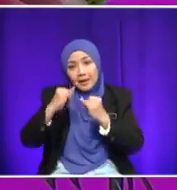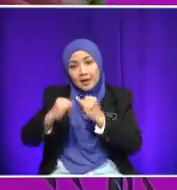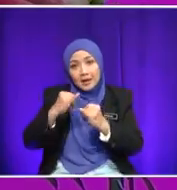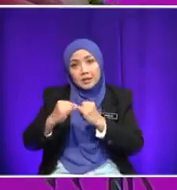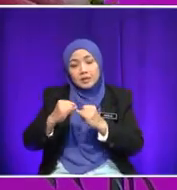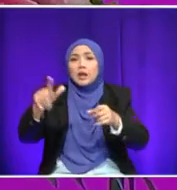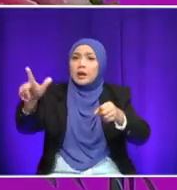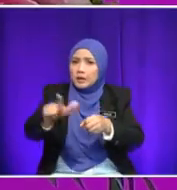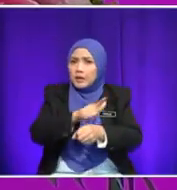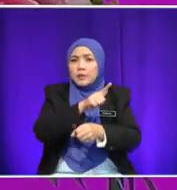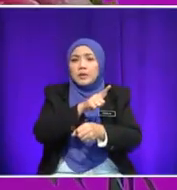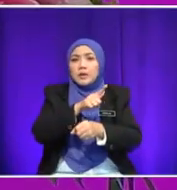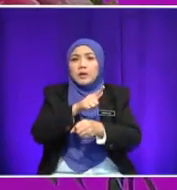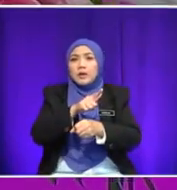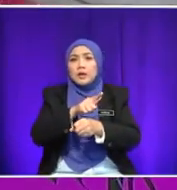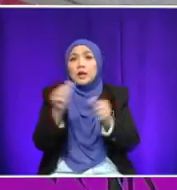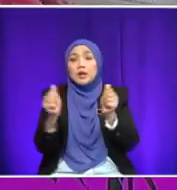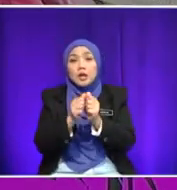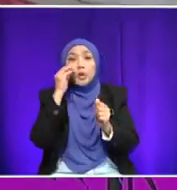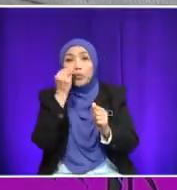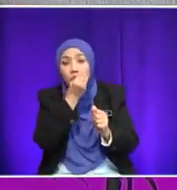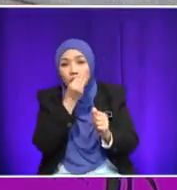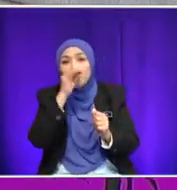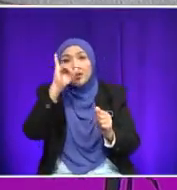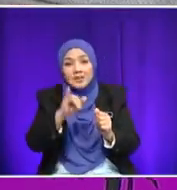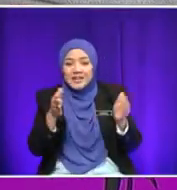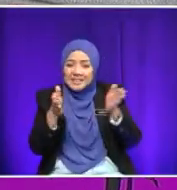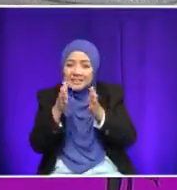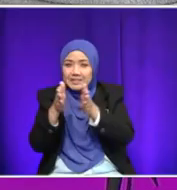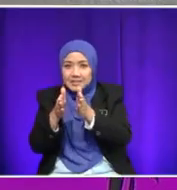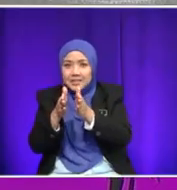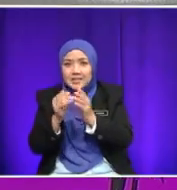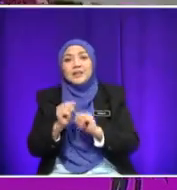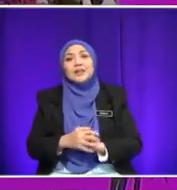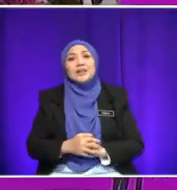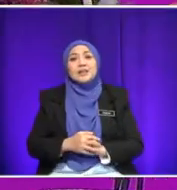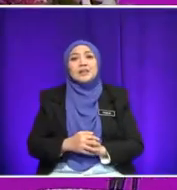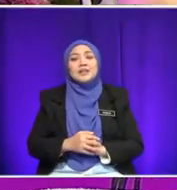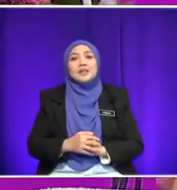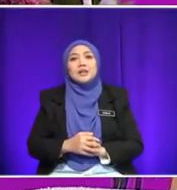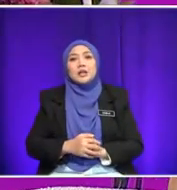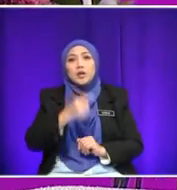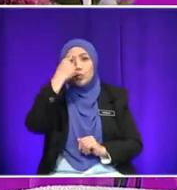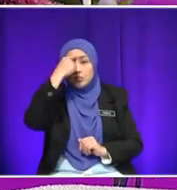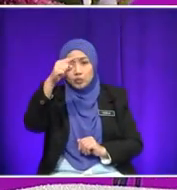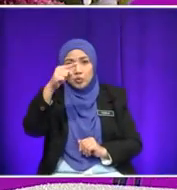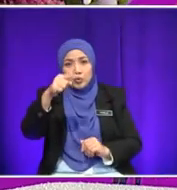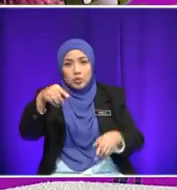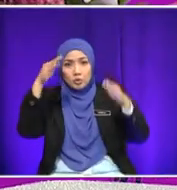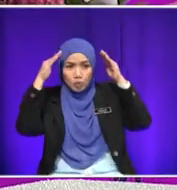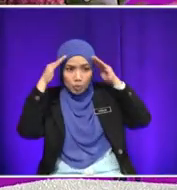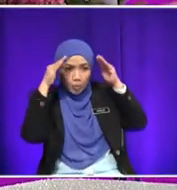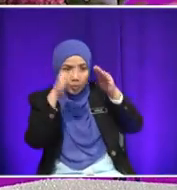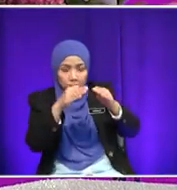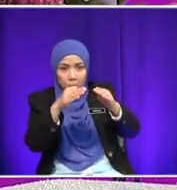gubahan tersebut dengan bunga yang sepatunya ada bunga-bunga kecil bunga spray dan bunga sebagai titik tumpul kepada gubahan tersebut